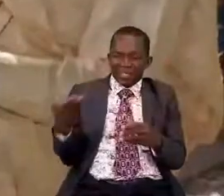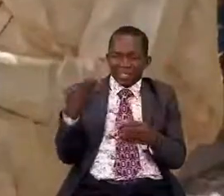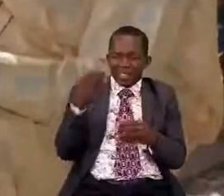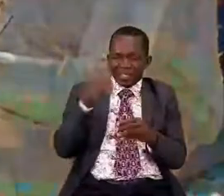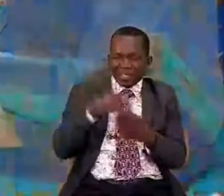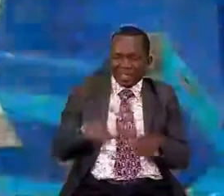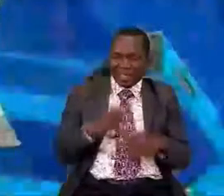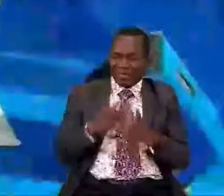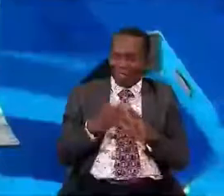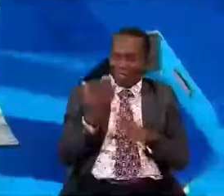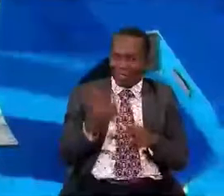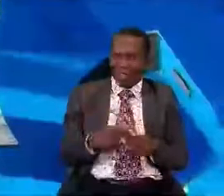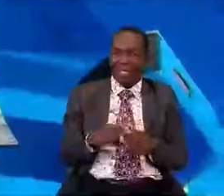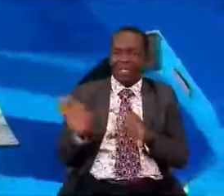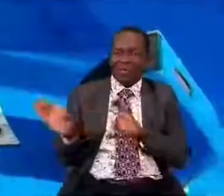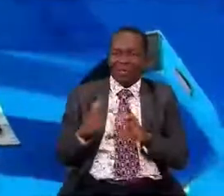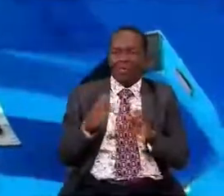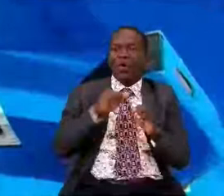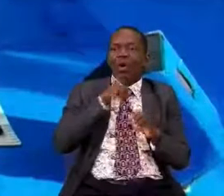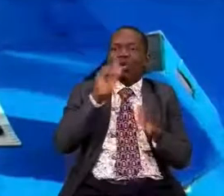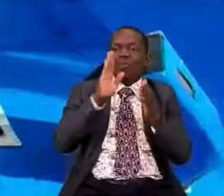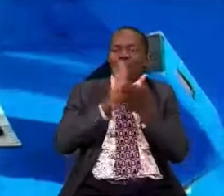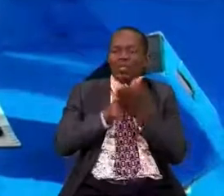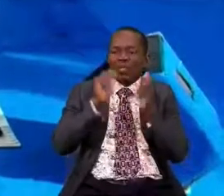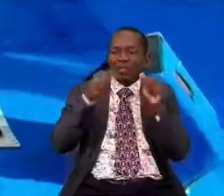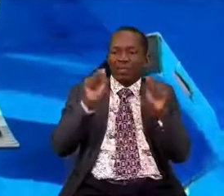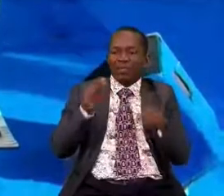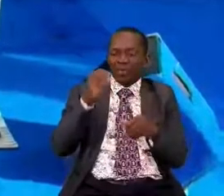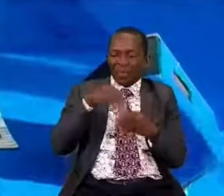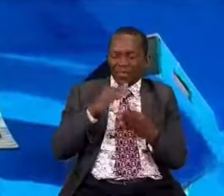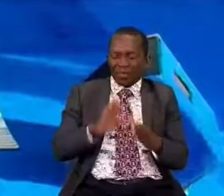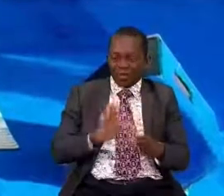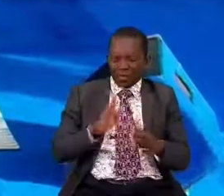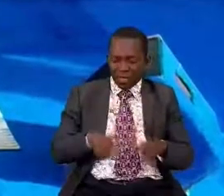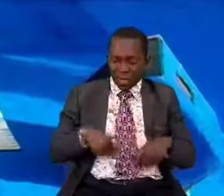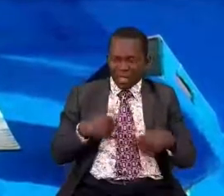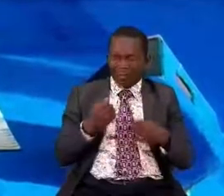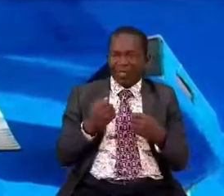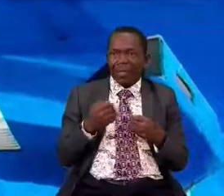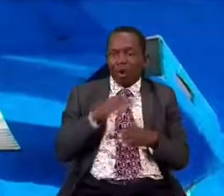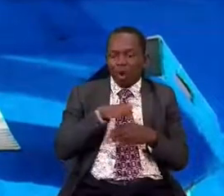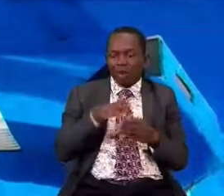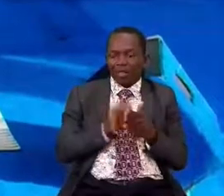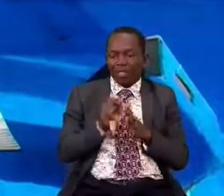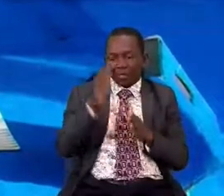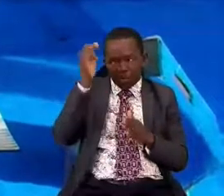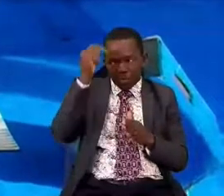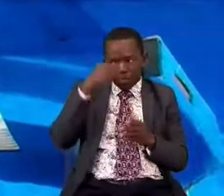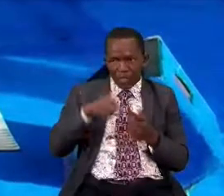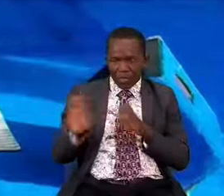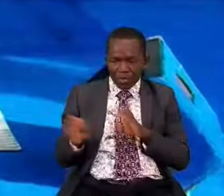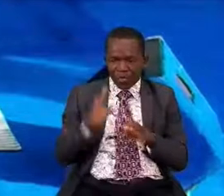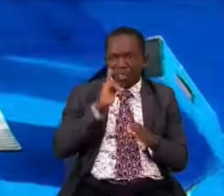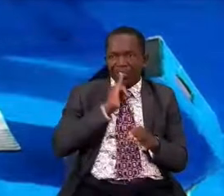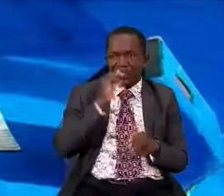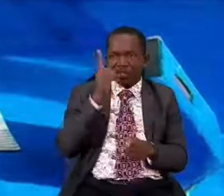faire. Abraham était un homme. Il est devenu l'ami de Dieu à cause de la foi qu'il avait. Et il a